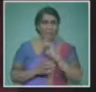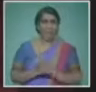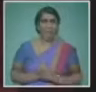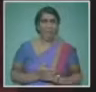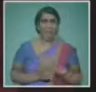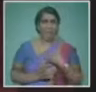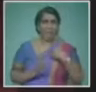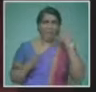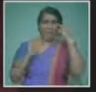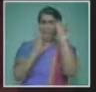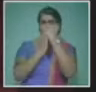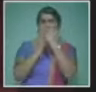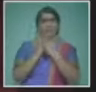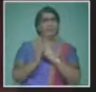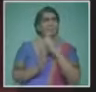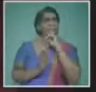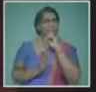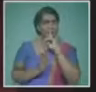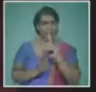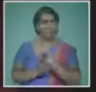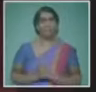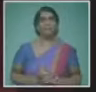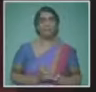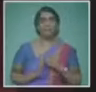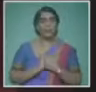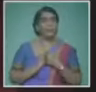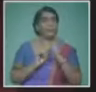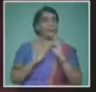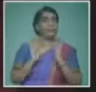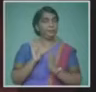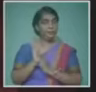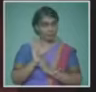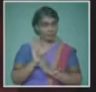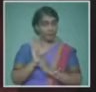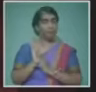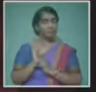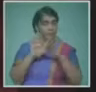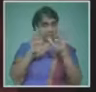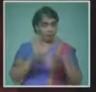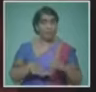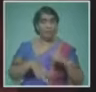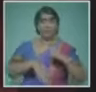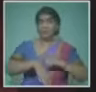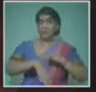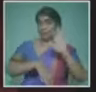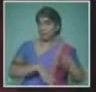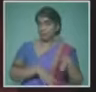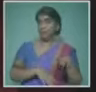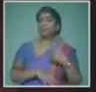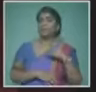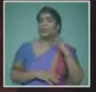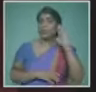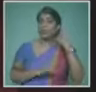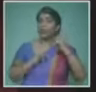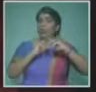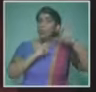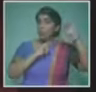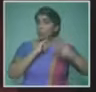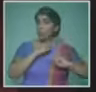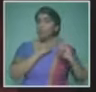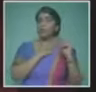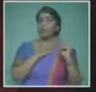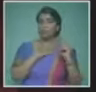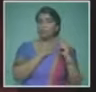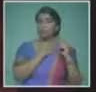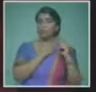මම කරුණු ගණනාවක් ඉදිරිපත් කරා. ගරු අග්‍රාමාත්‍යතුමත් හිටපු අවස්ථාවේ විශේෂයෙන්ම උපාධිධාරී පත්වීම්